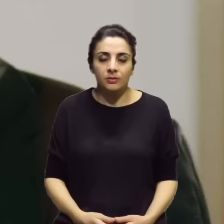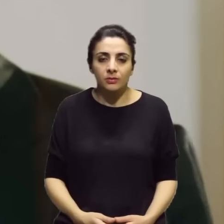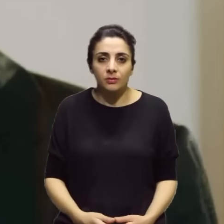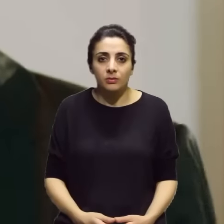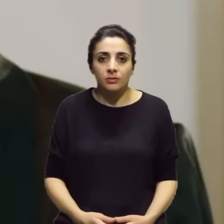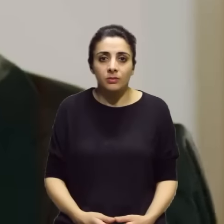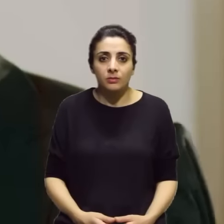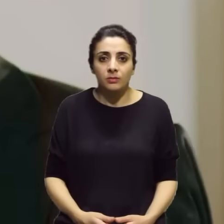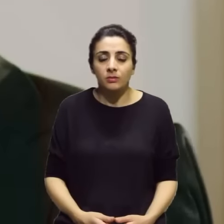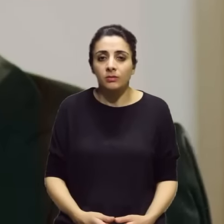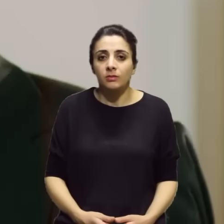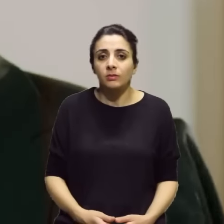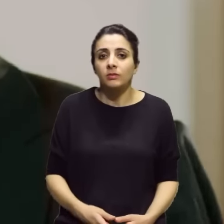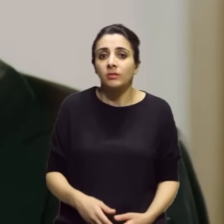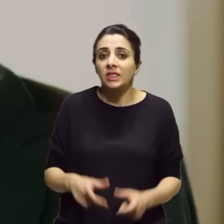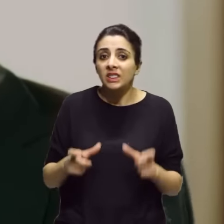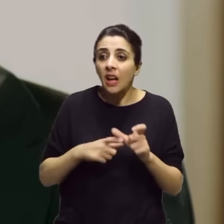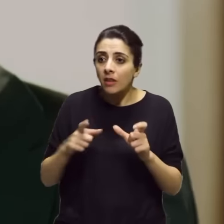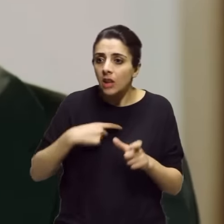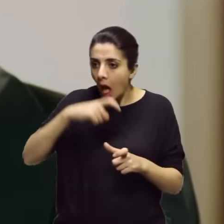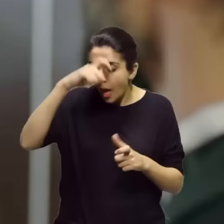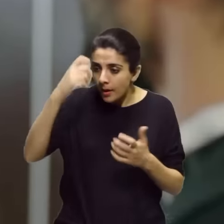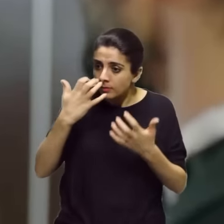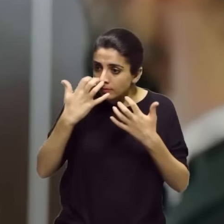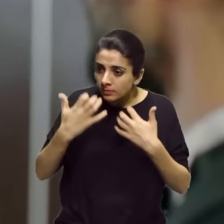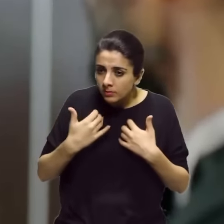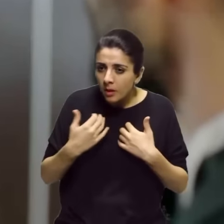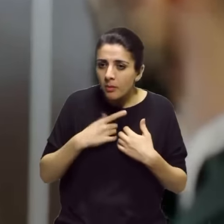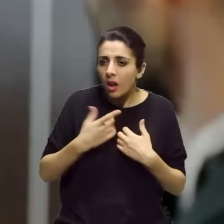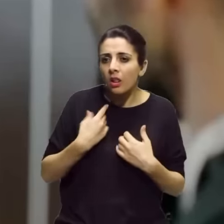Ya Sevinç'in bir yıldır vermiş olduğu emeğe sırtımı dönemem ben.